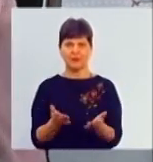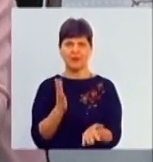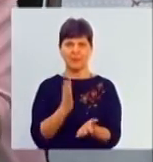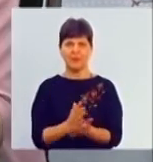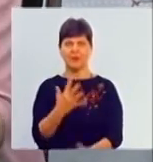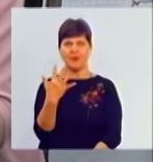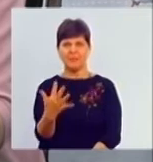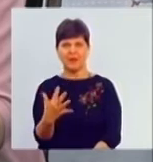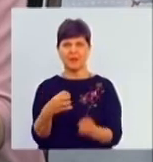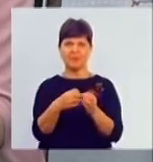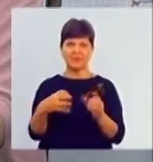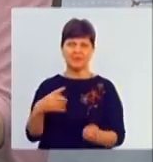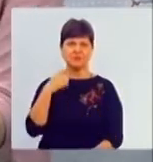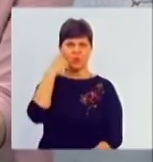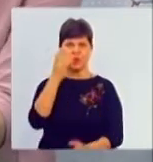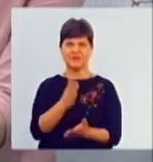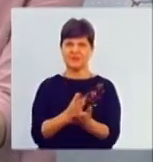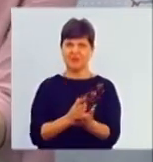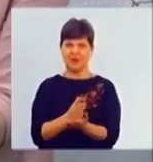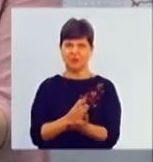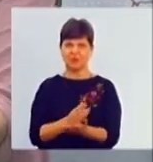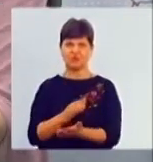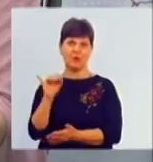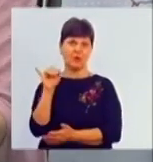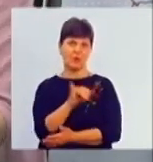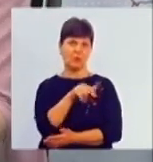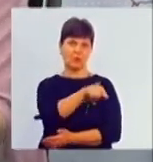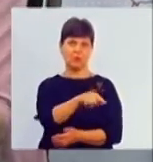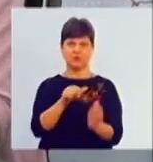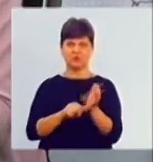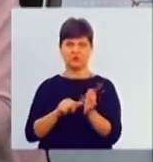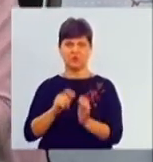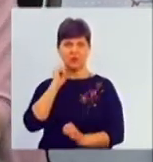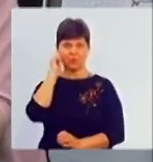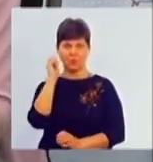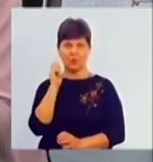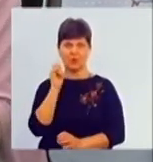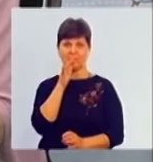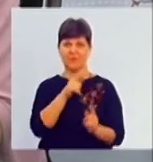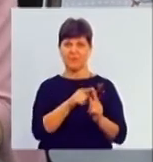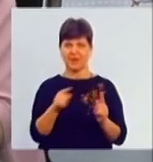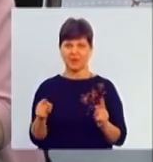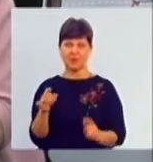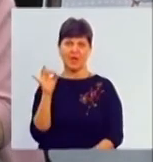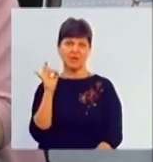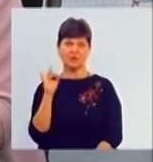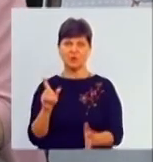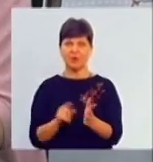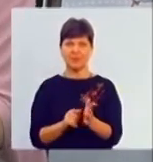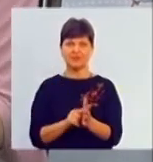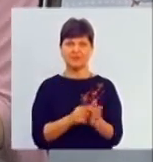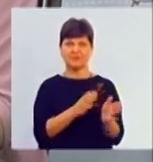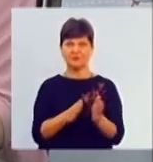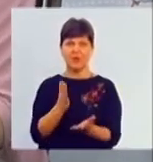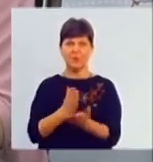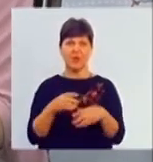або 15 років стажу, і вона в 60 років, в певні періоди історії пенсійної системи, мала право